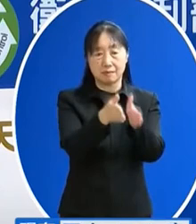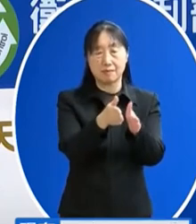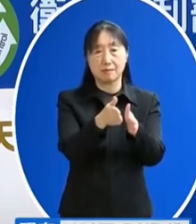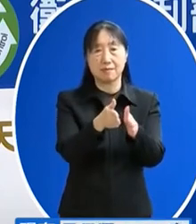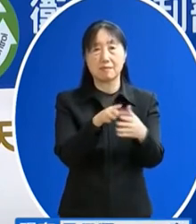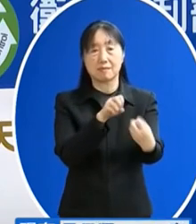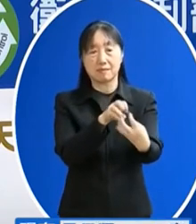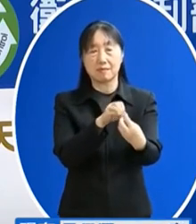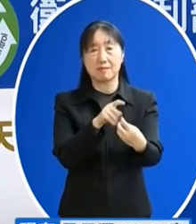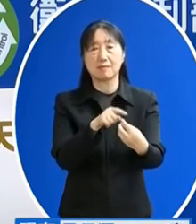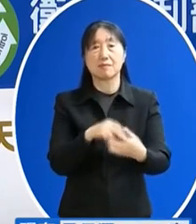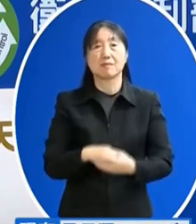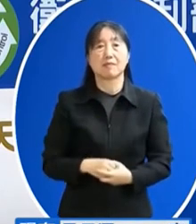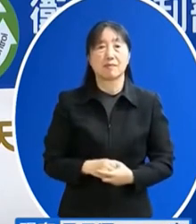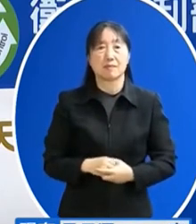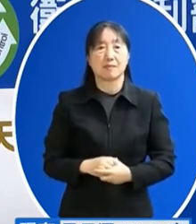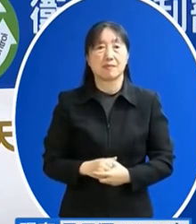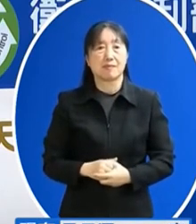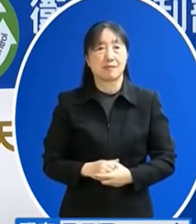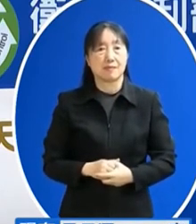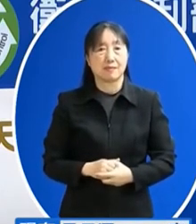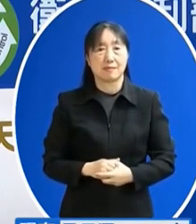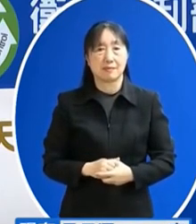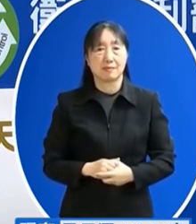行相关的一个协商。 请